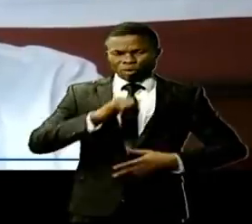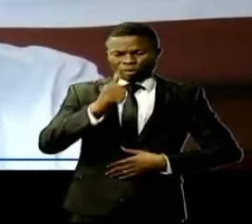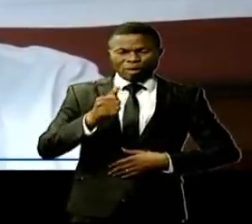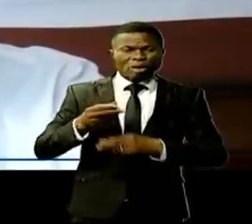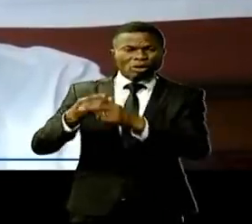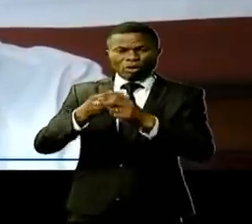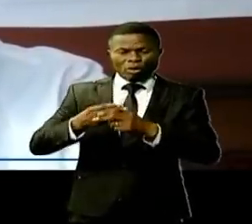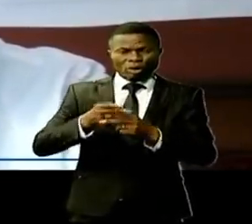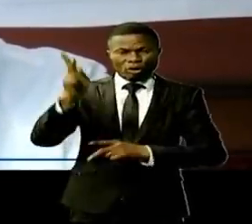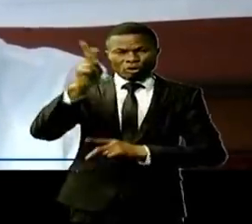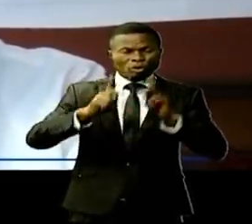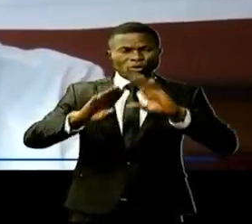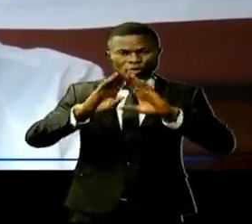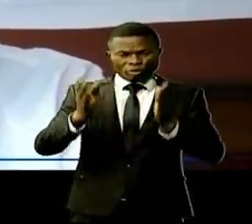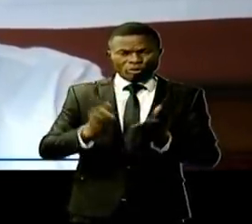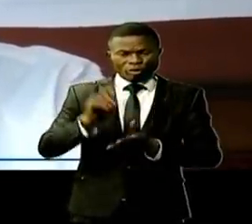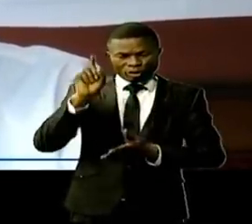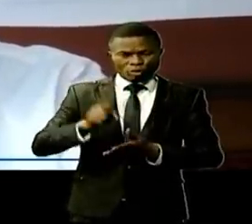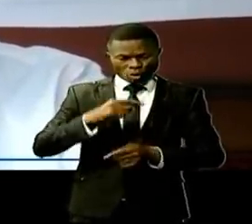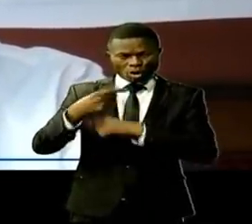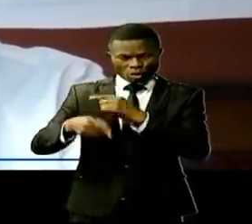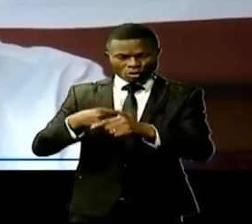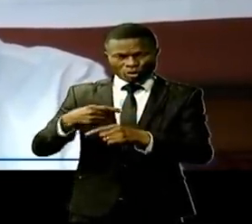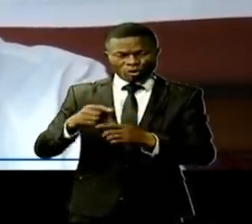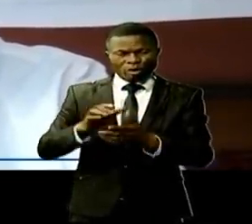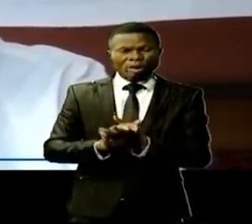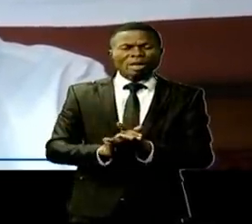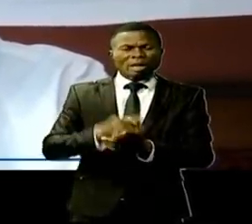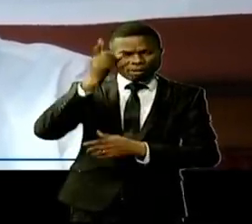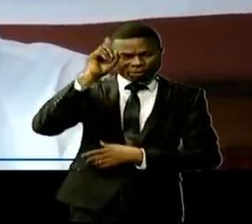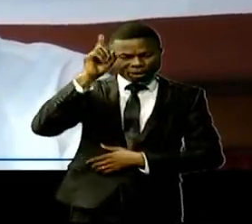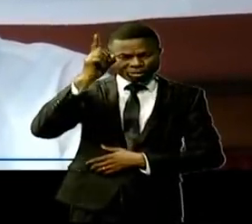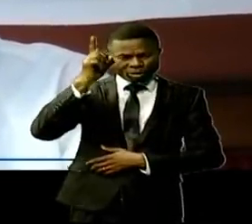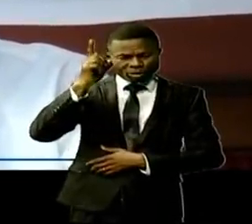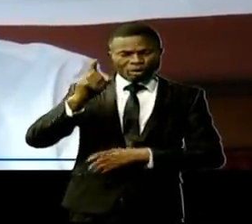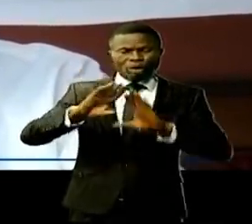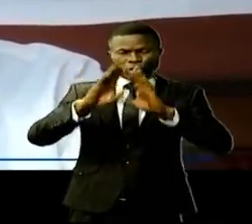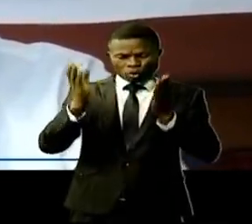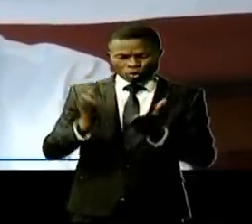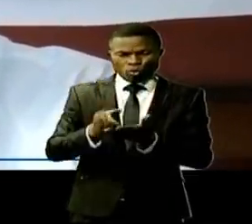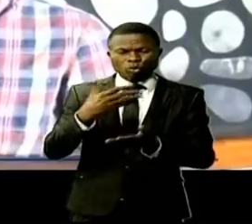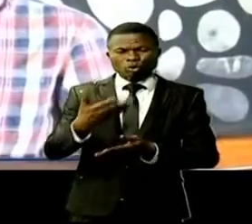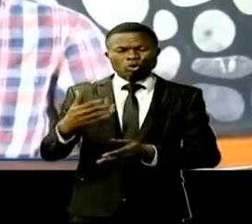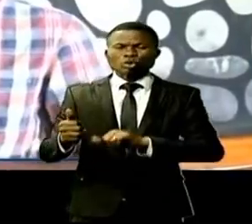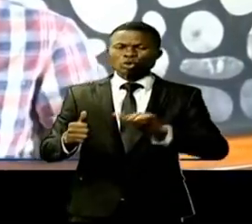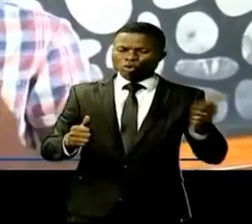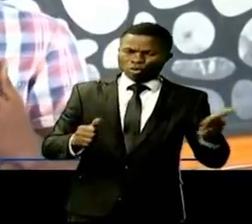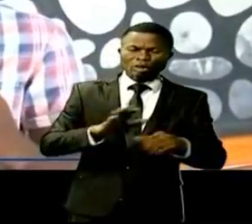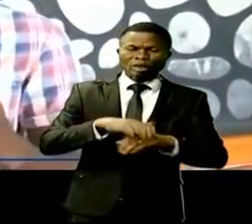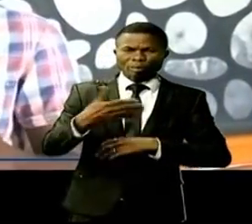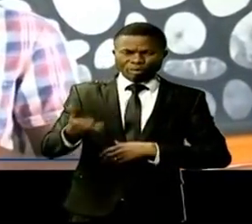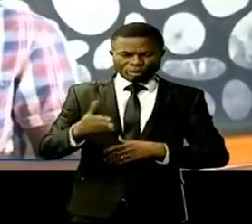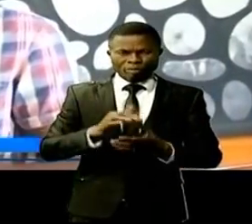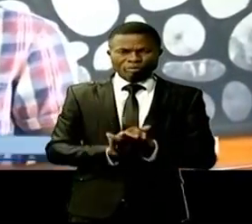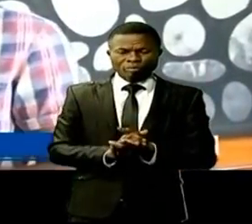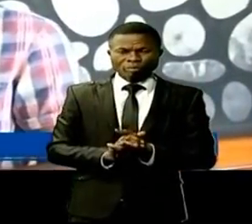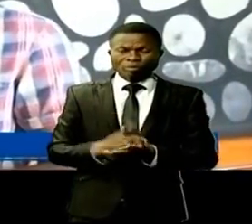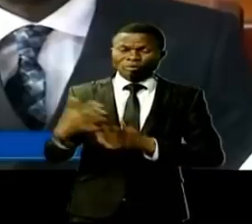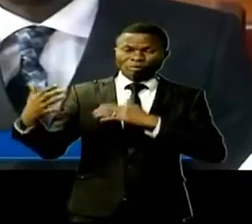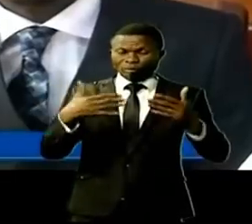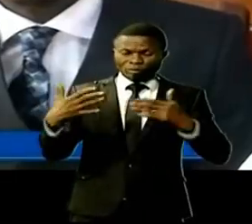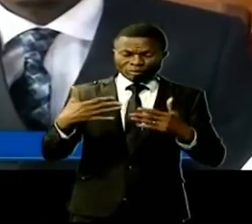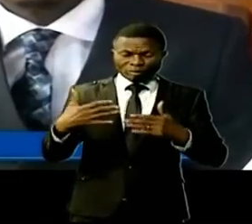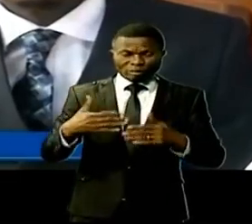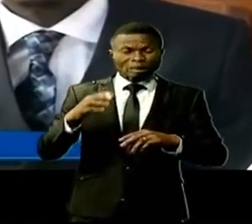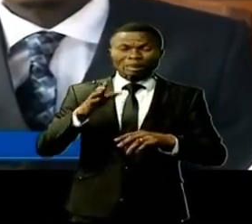sécurité de la population doit passer au-devant de toute autre chose. Ce n'est pas une guerre ethnique qui a lieu en